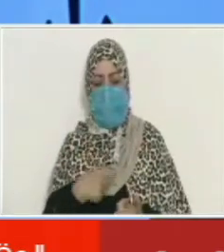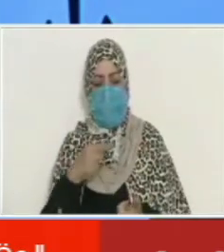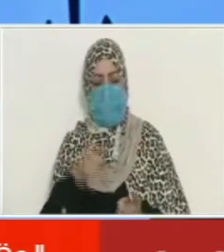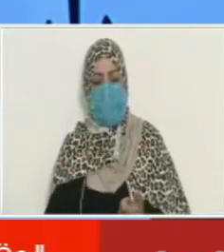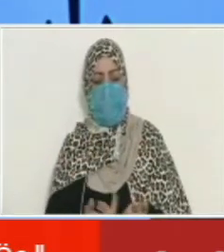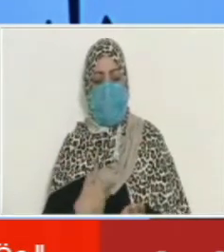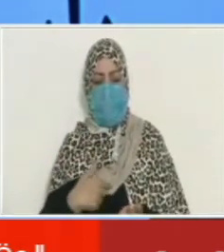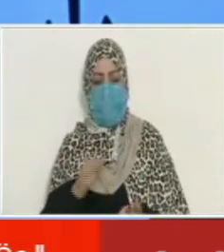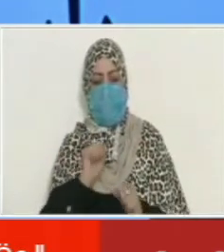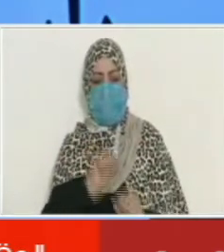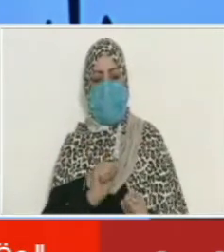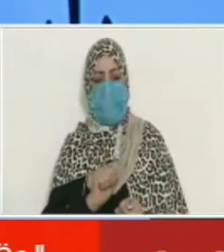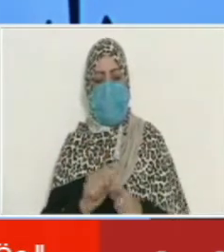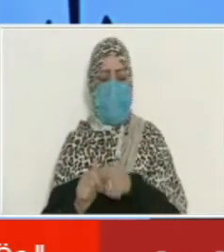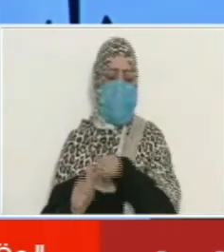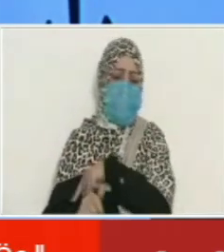تهموا